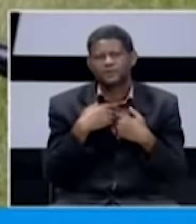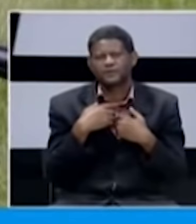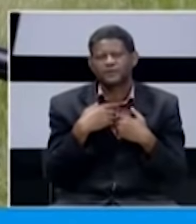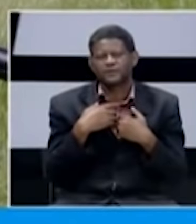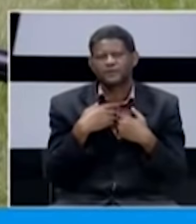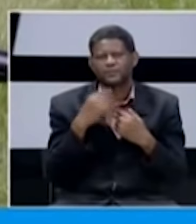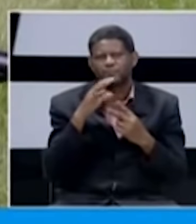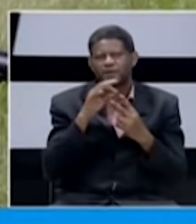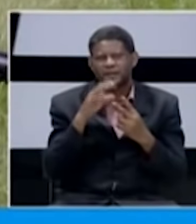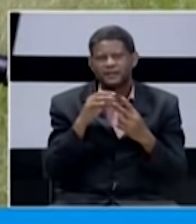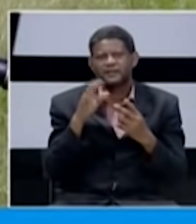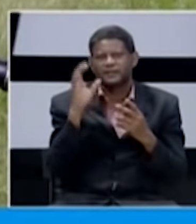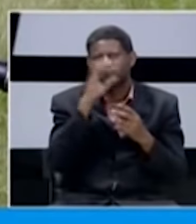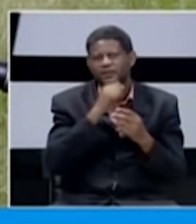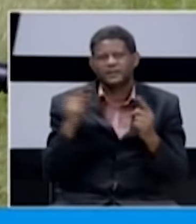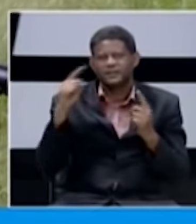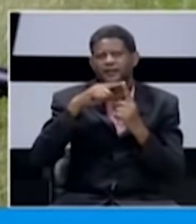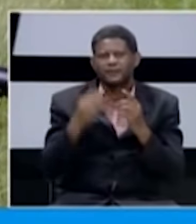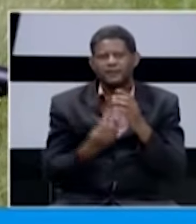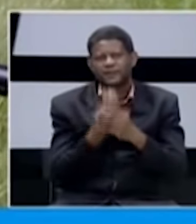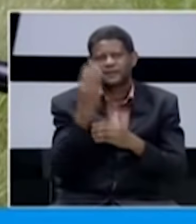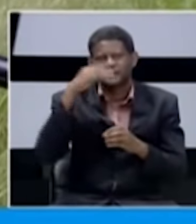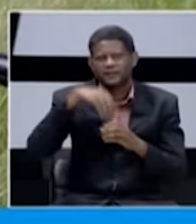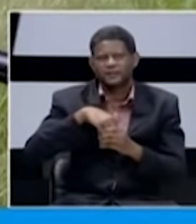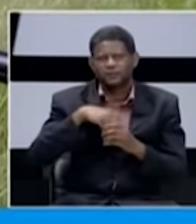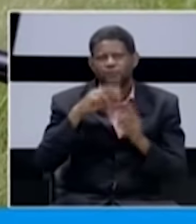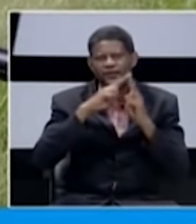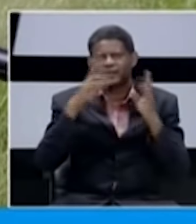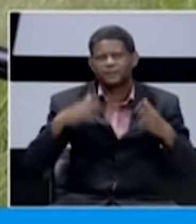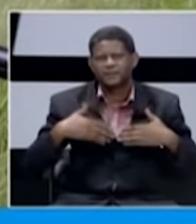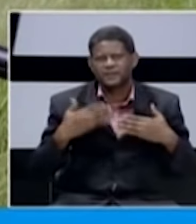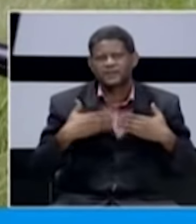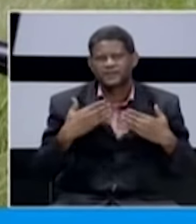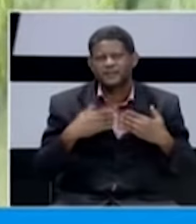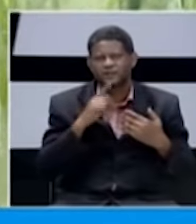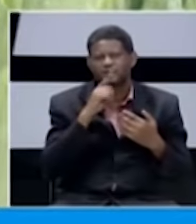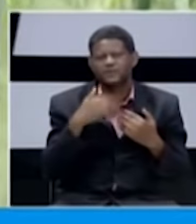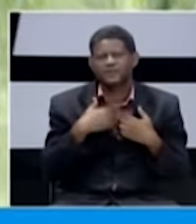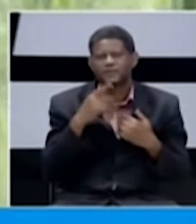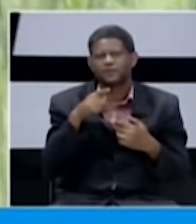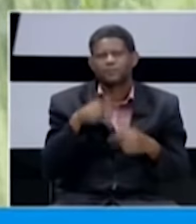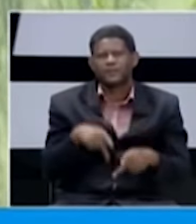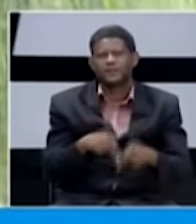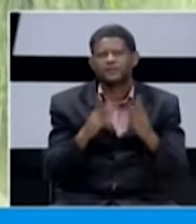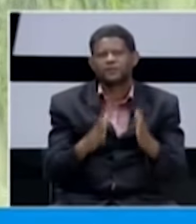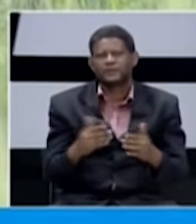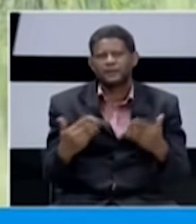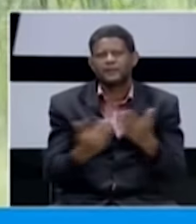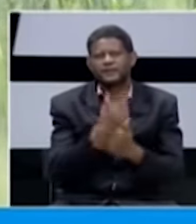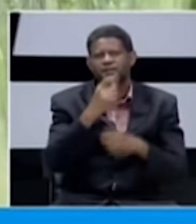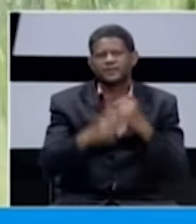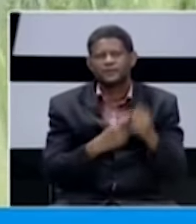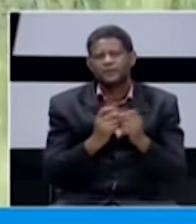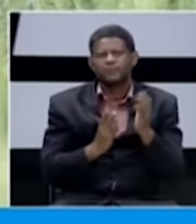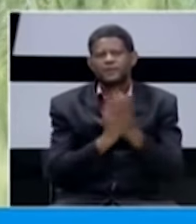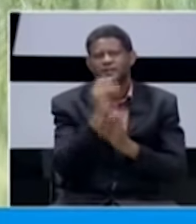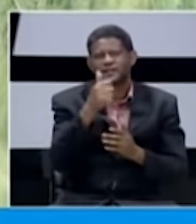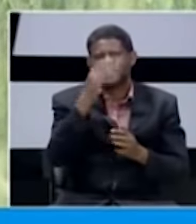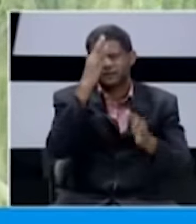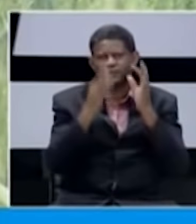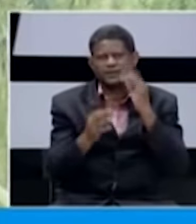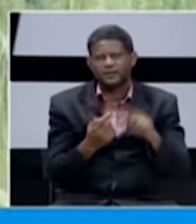مريتنا لابن معثنا كناتو بتعمل حقوات فولير هون تحقوات مينا أتوم حارستوت أب حدش عمت مثل عرسو سان أم كاب مرق